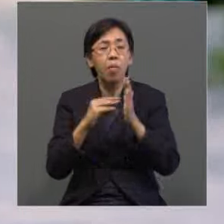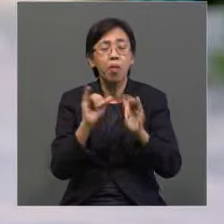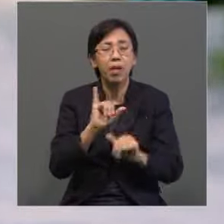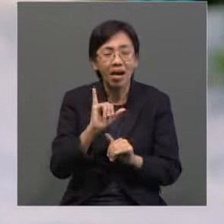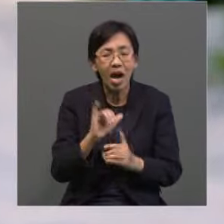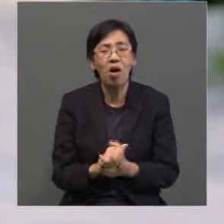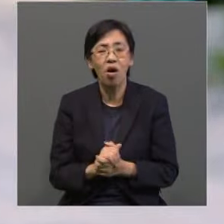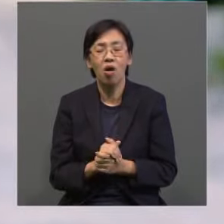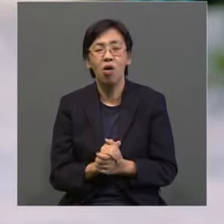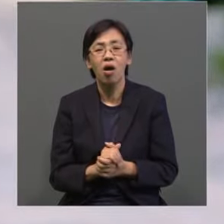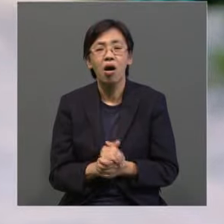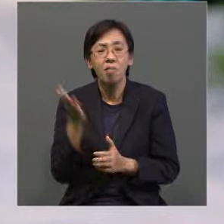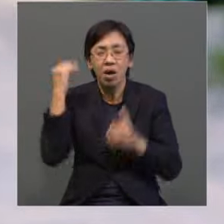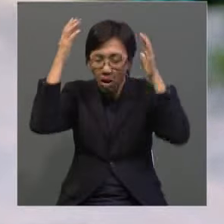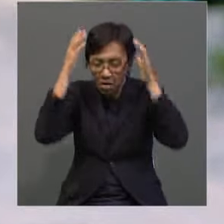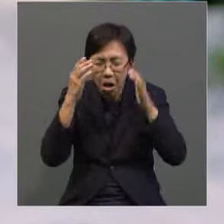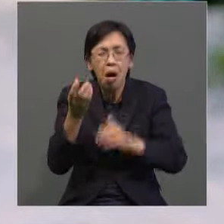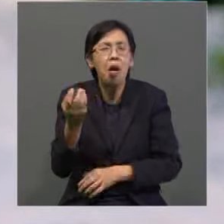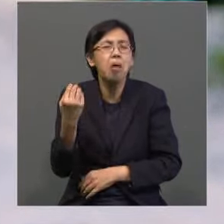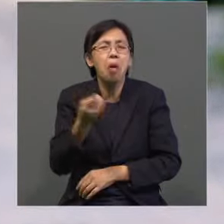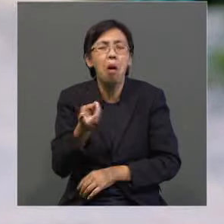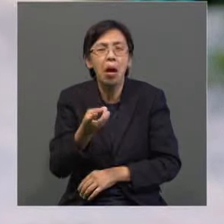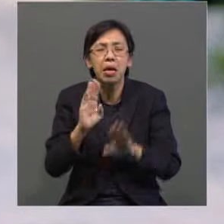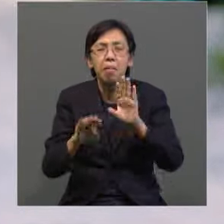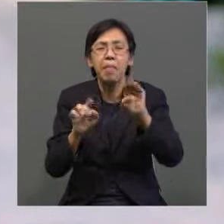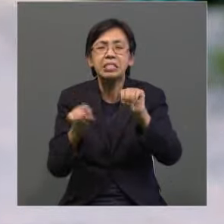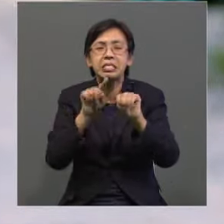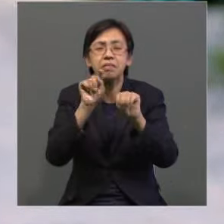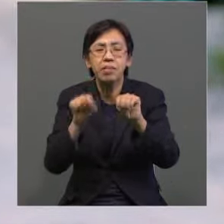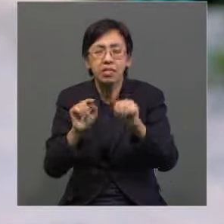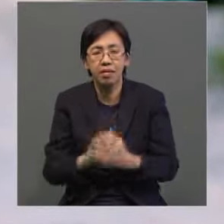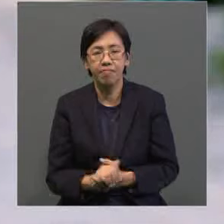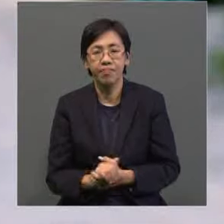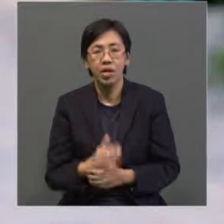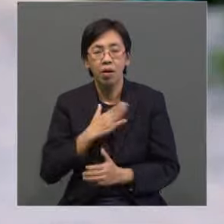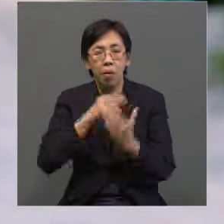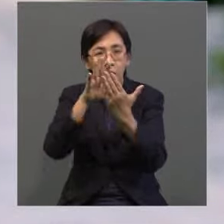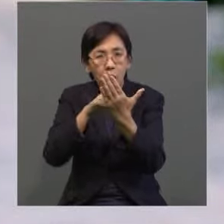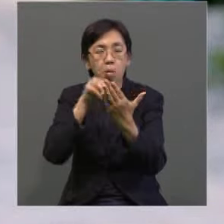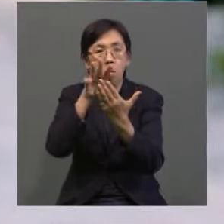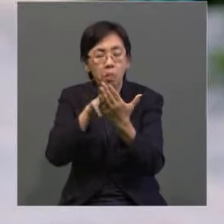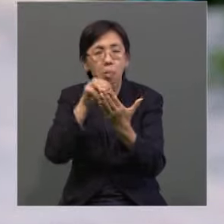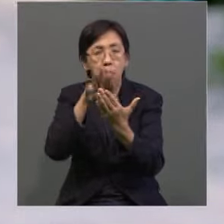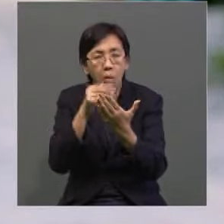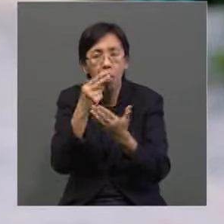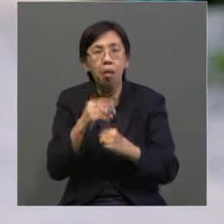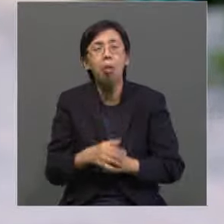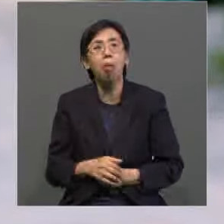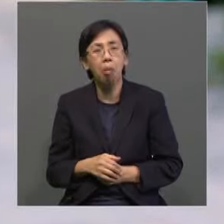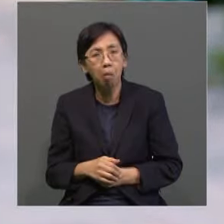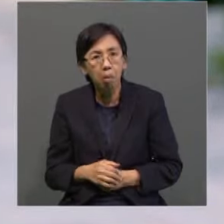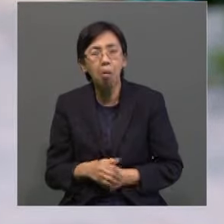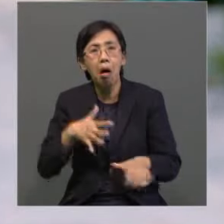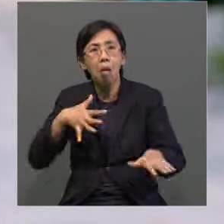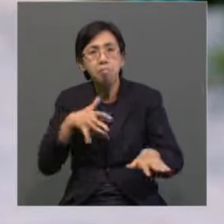การสวมหมวกกันน็อกของผมเนี่ยมีน้อยมากเปอร์เซ็นต์น้อยประมาณ 40% ได้แต่พอผมได้อบรมเนี่ยผมได้เห็นถึงอุบั